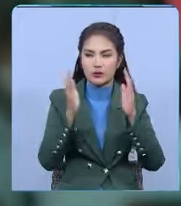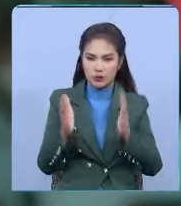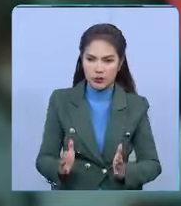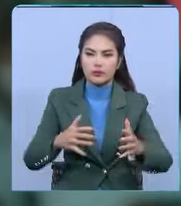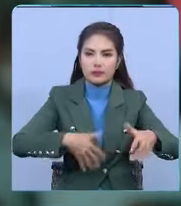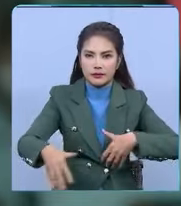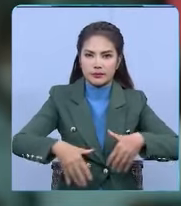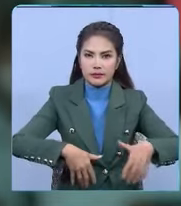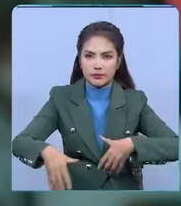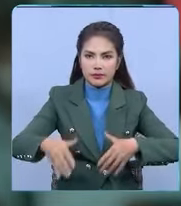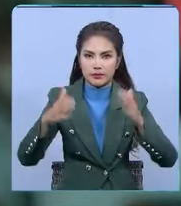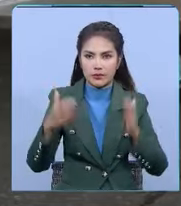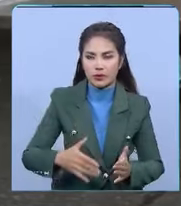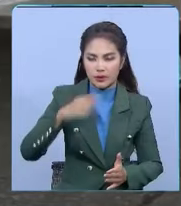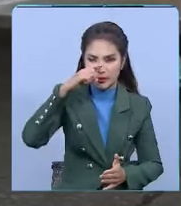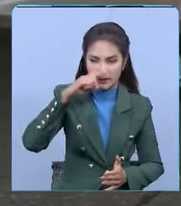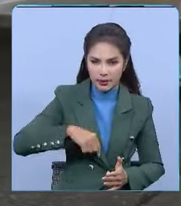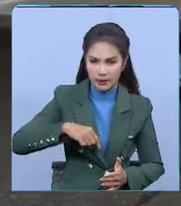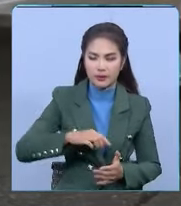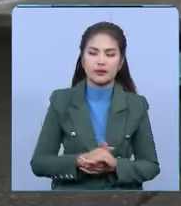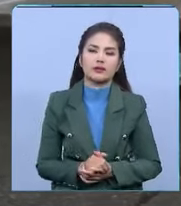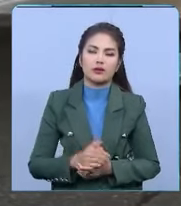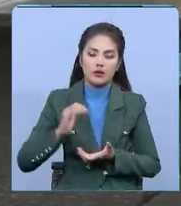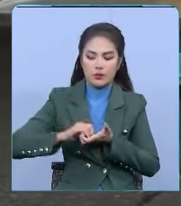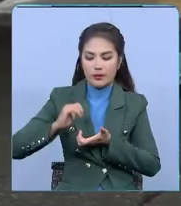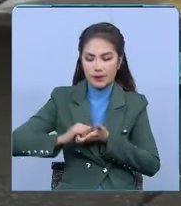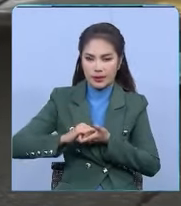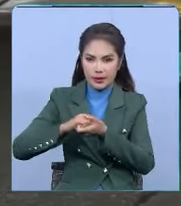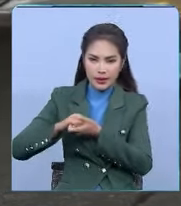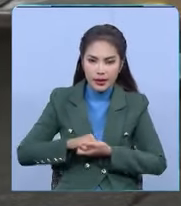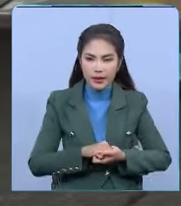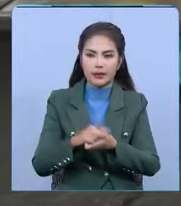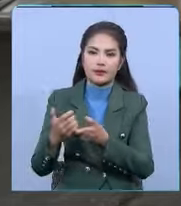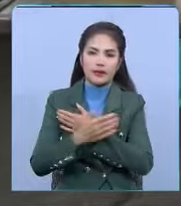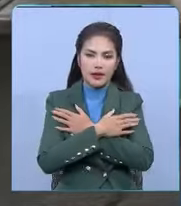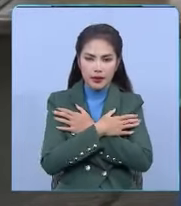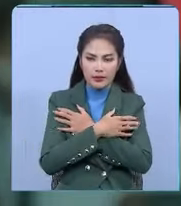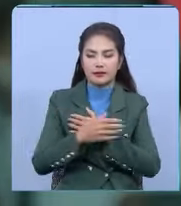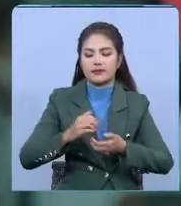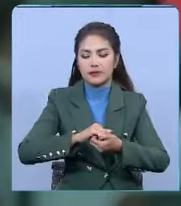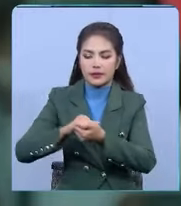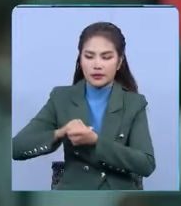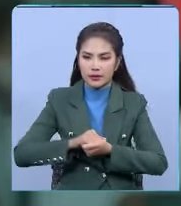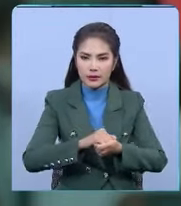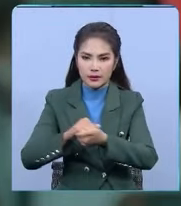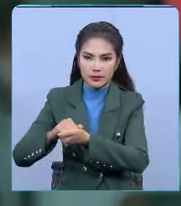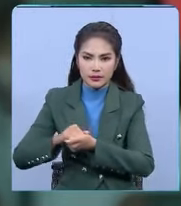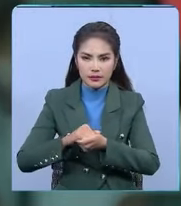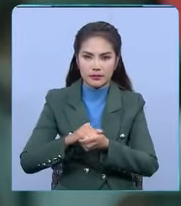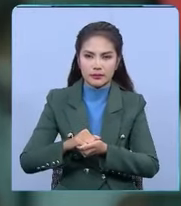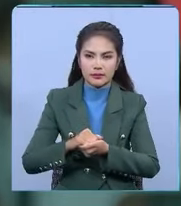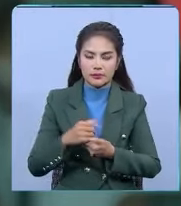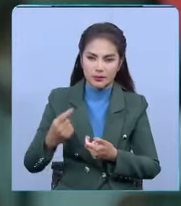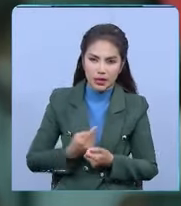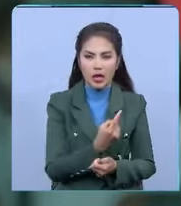ครับว่าเป็นคนไทยเนี่ยจะต้องร่วมมือกันรักใคร่กันกลมเกลียวกันความมีความสามัคคีมีความเป็นหนึ่ง